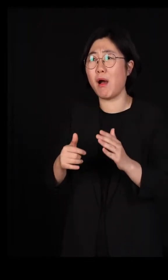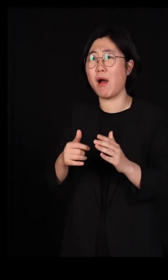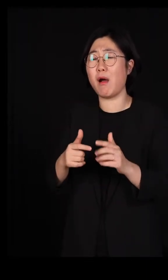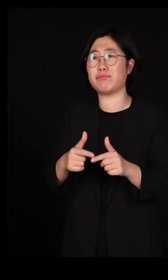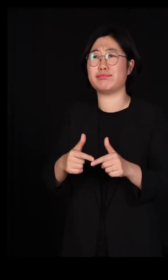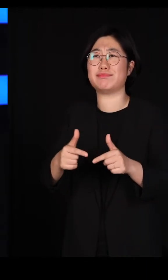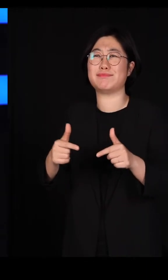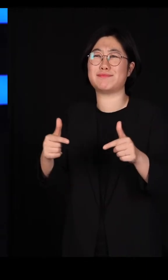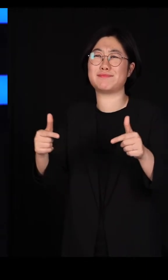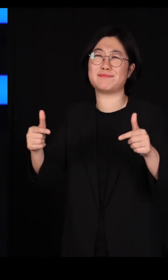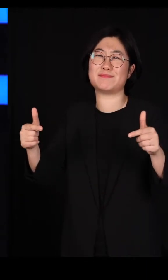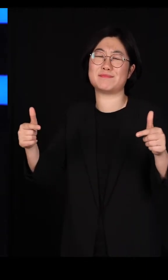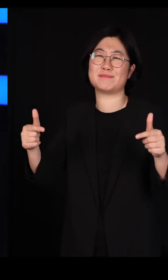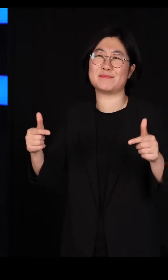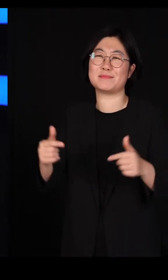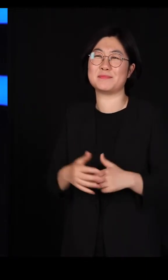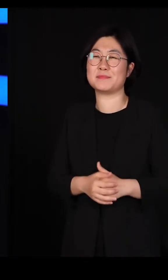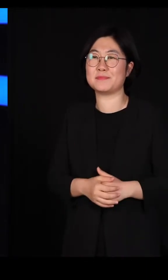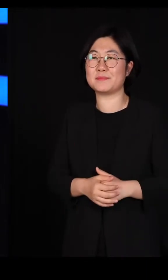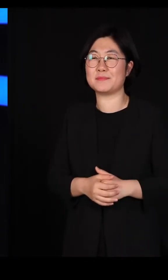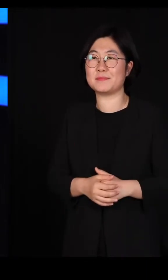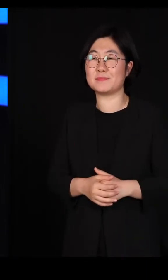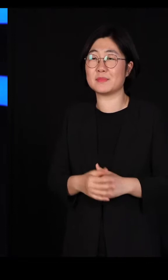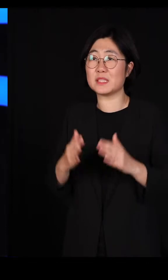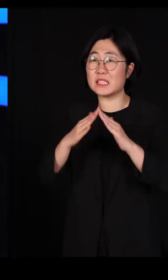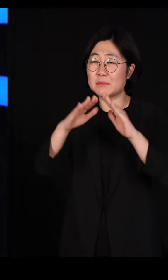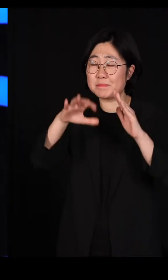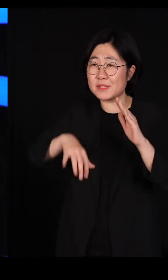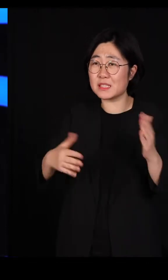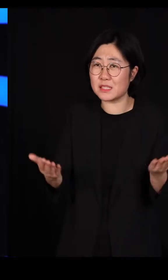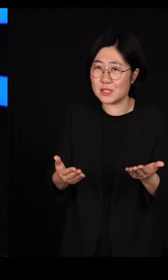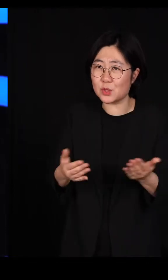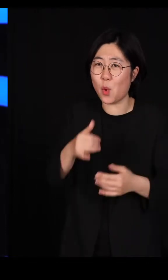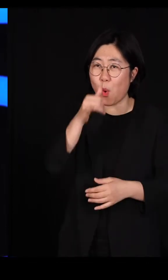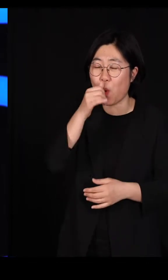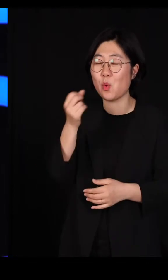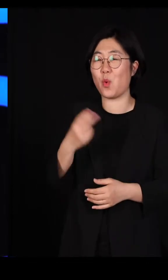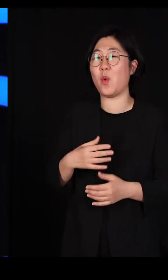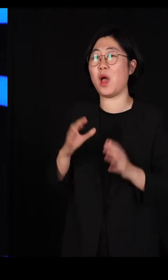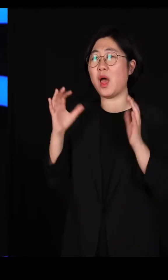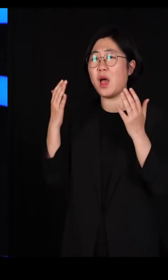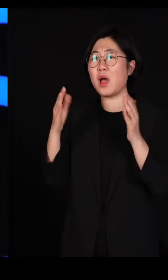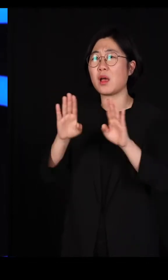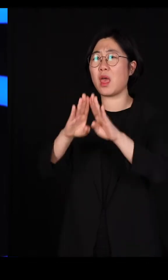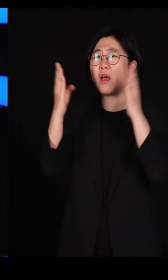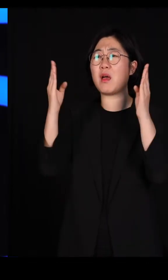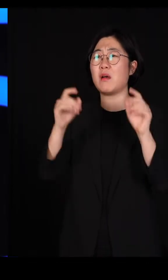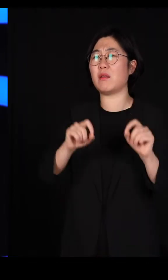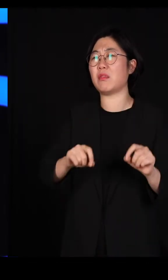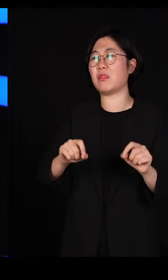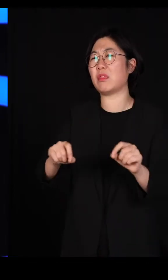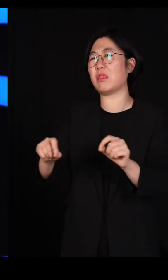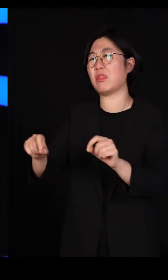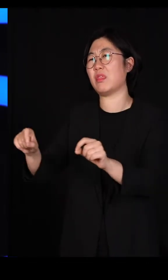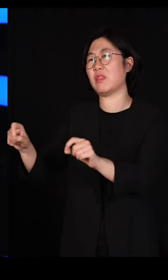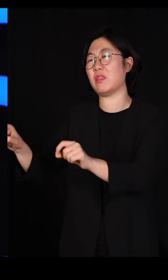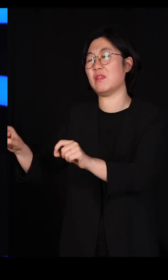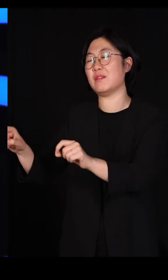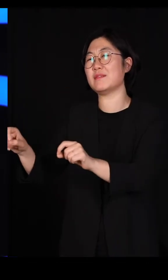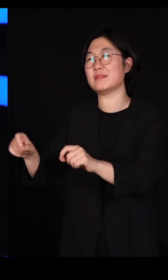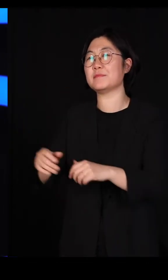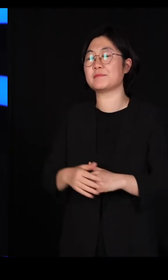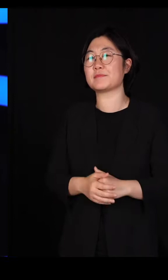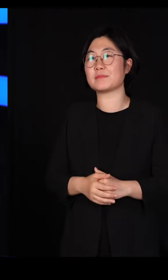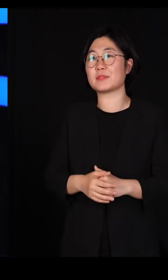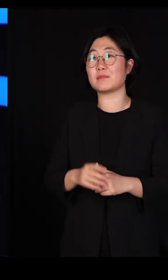그대로 식구가 늘어났어요. 재택근무도 많이 하시고 또 아이들 개학이 늦어지다